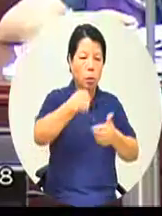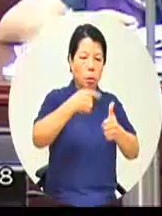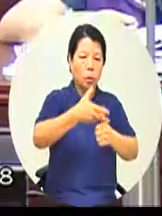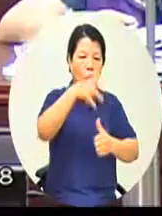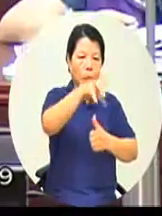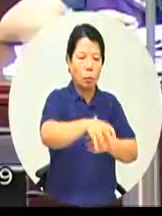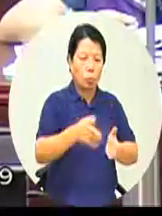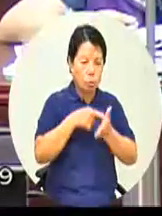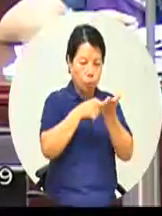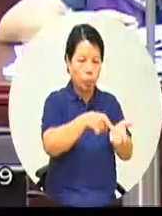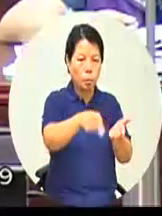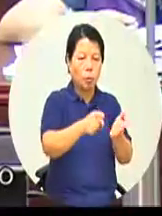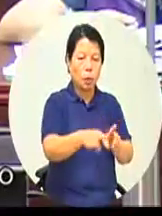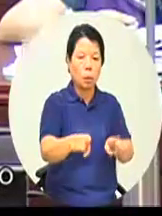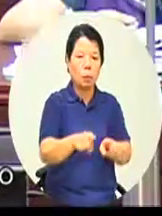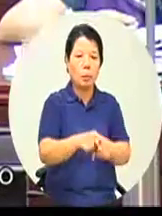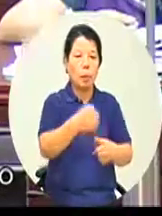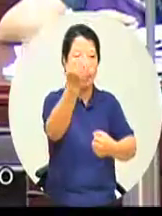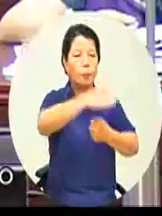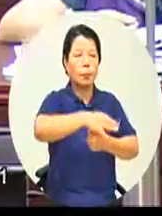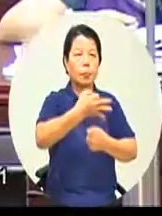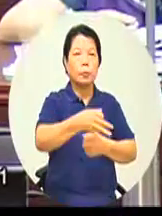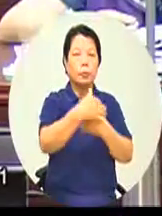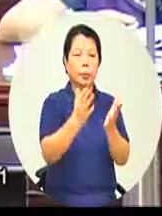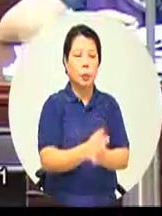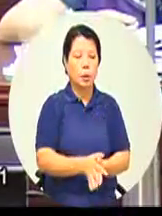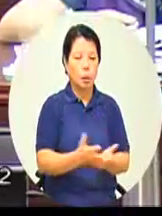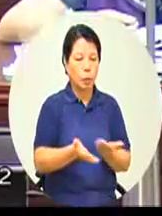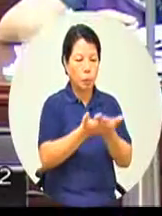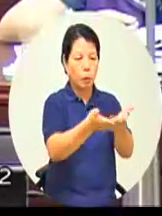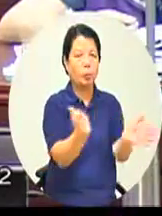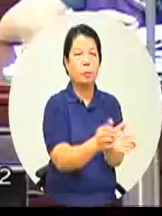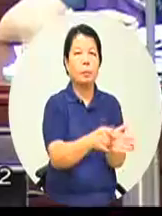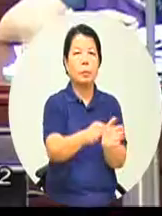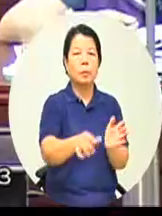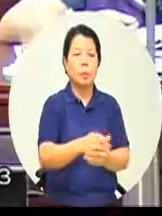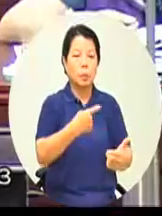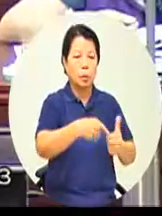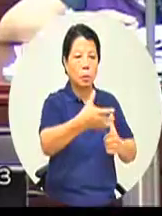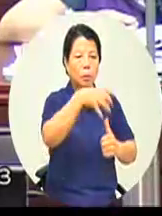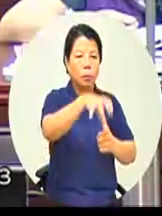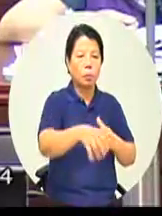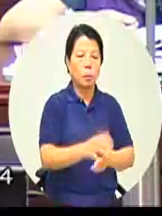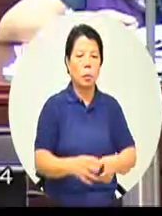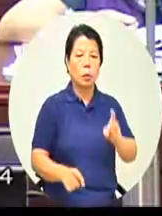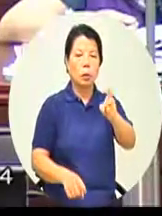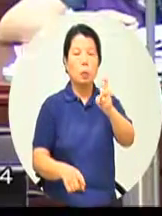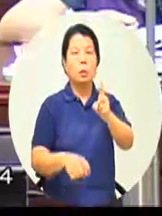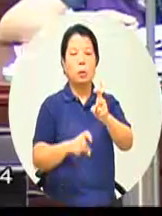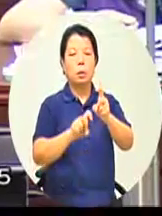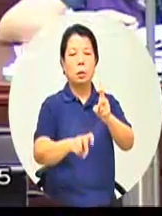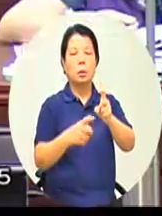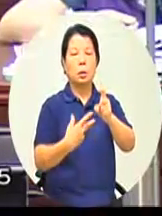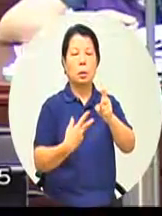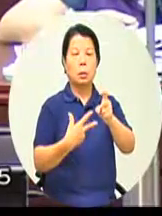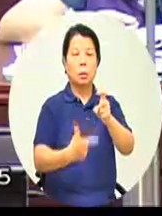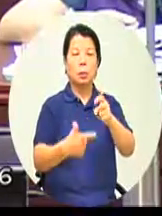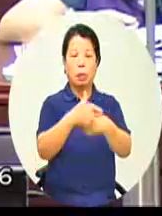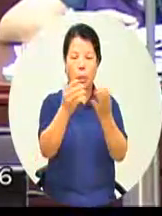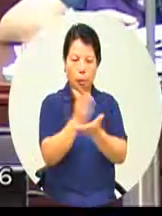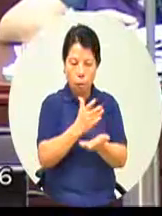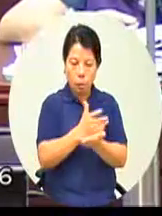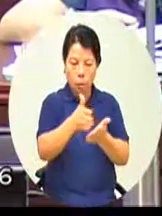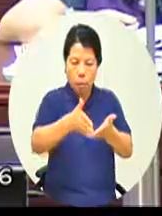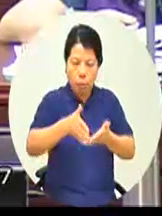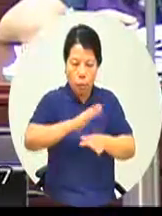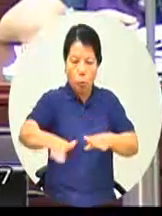般性的补助款，所以已经送给教育部了。那这个教育部是在10月26号就会审查，好，